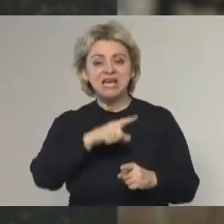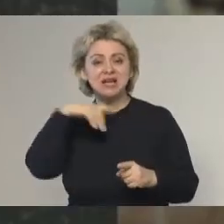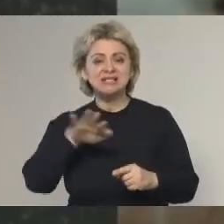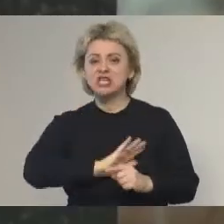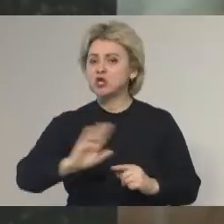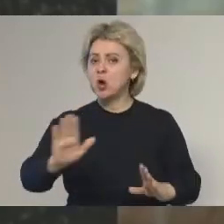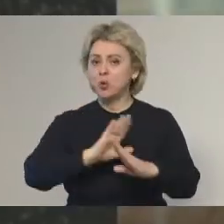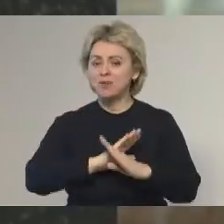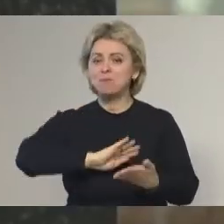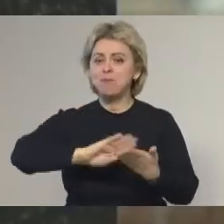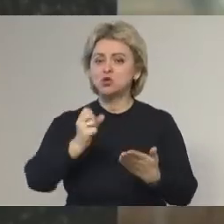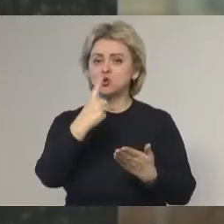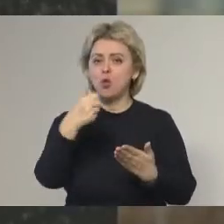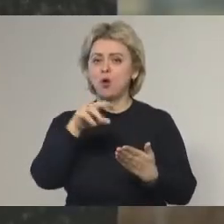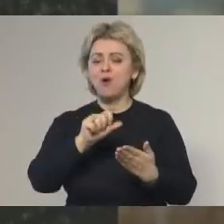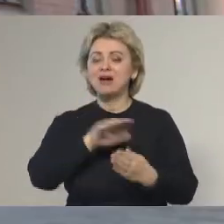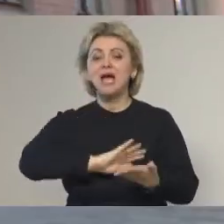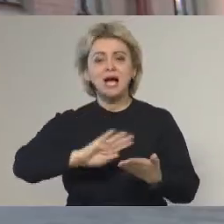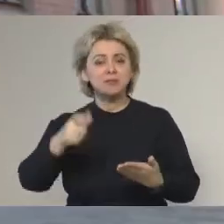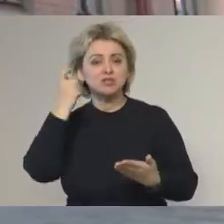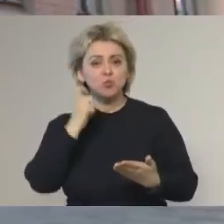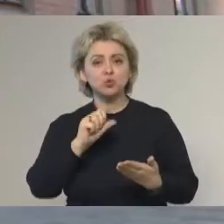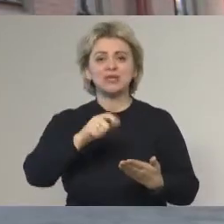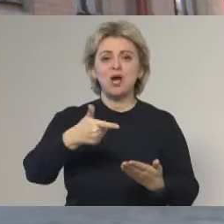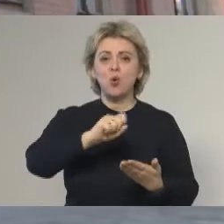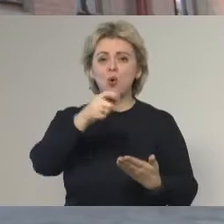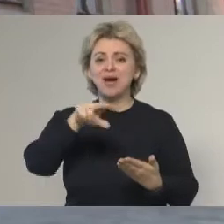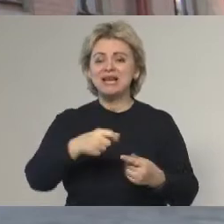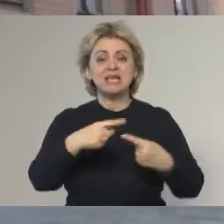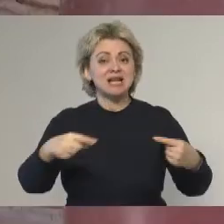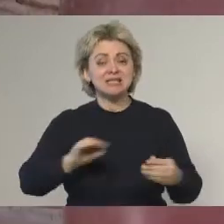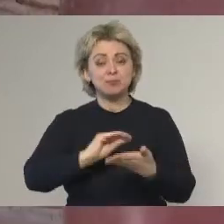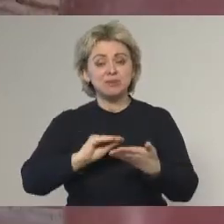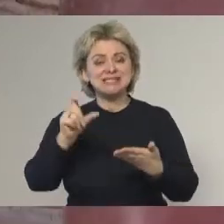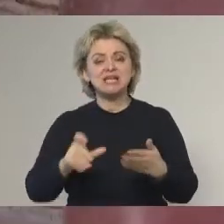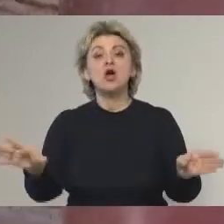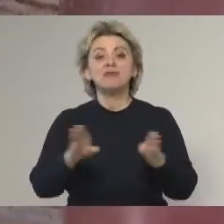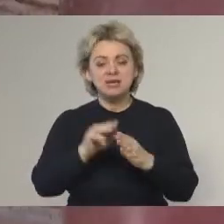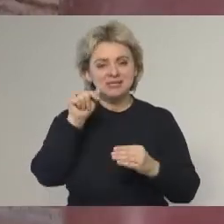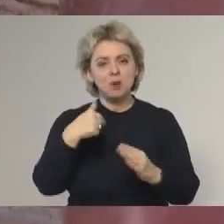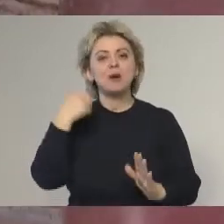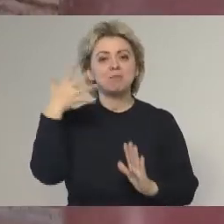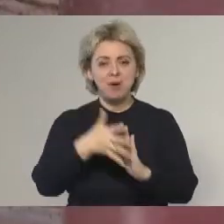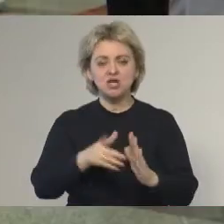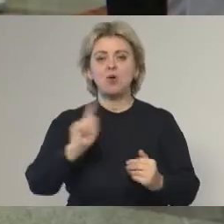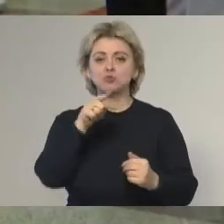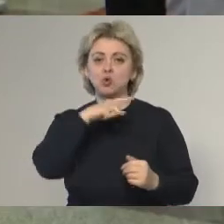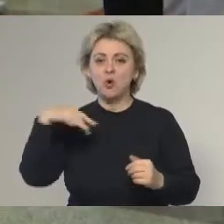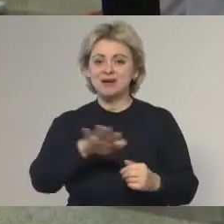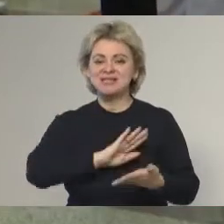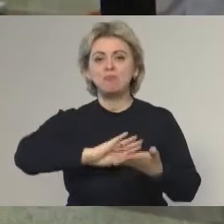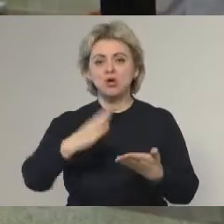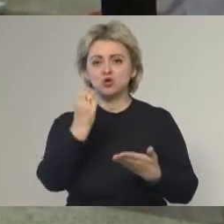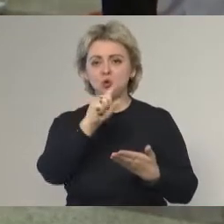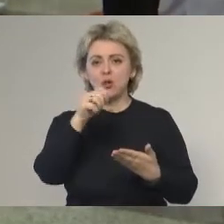не умерла без Шолохова, как не умерла без Пушкина, Гоголя, Толстого или Достоевского. Но вместе с тем мы понимаем, что Россию без